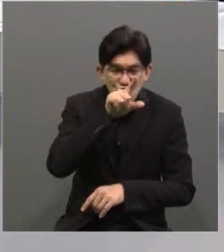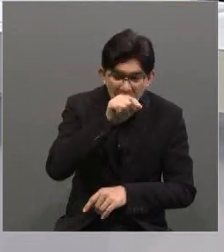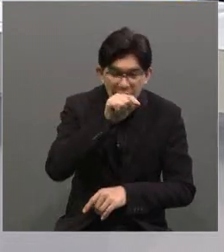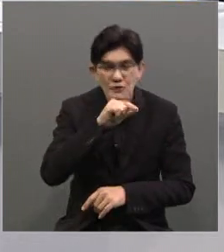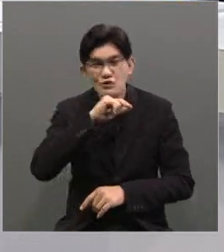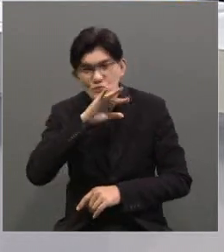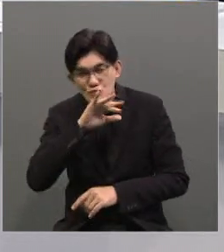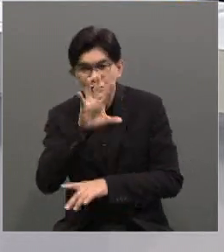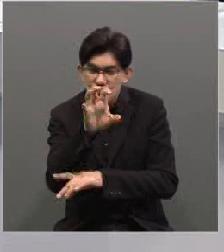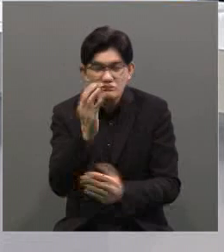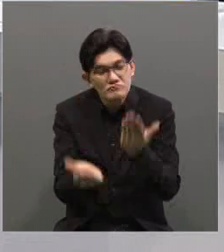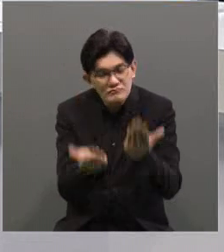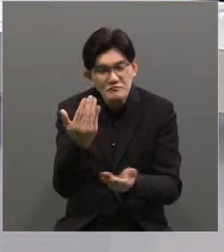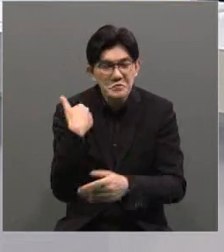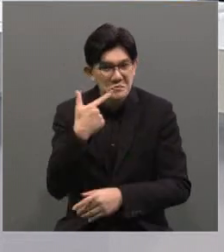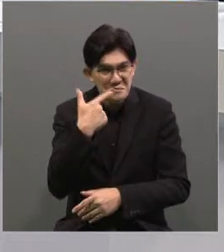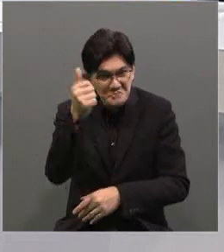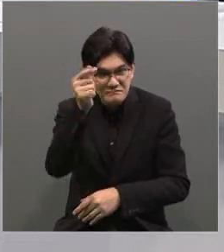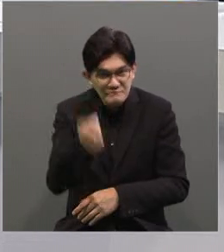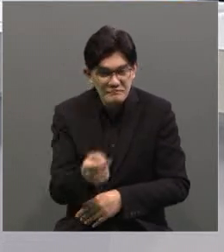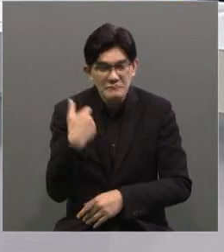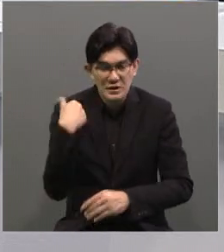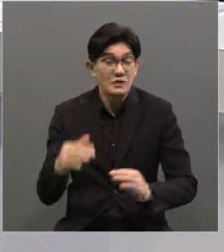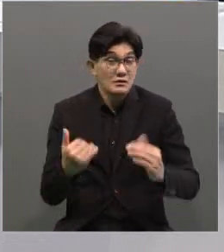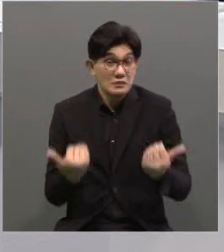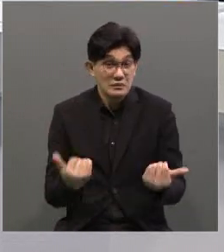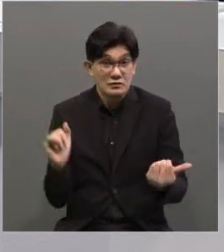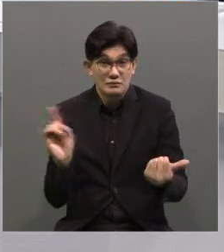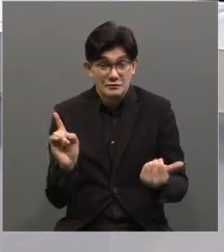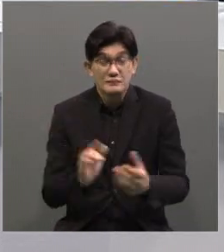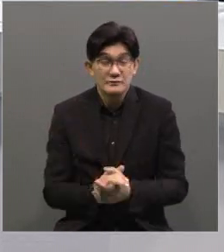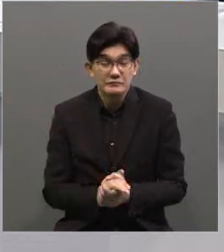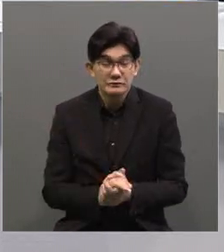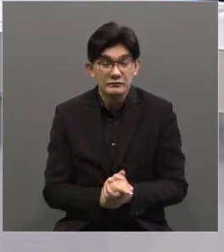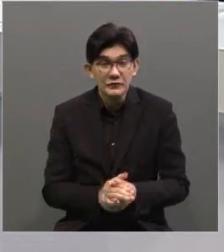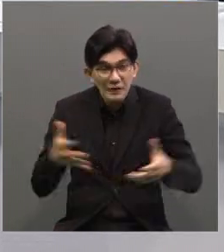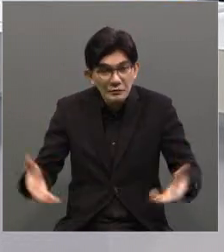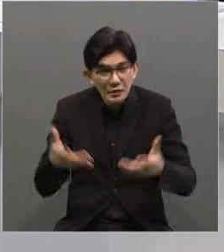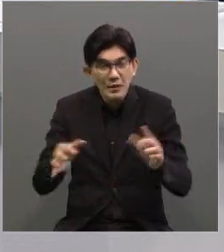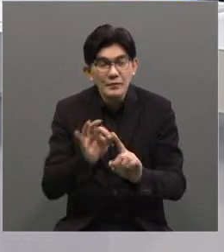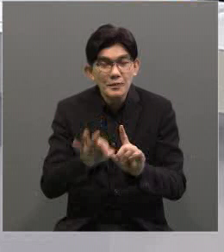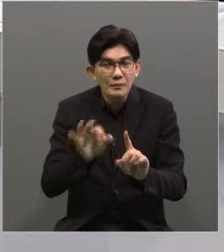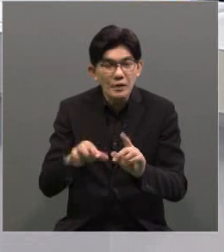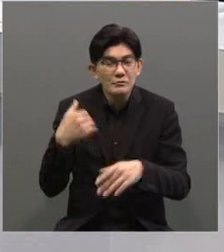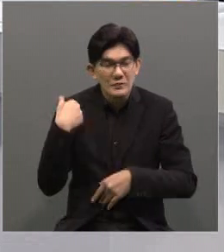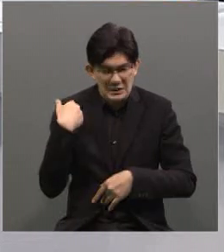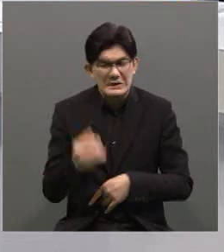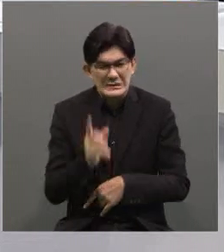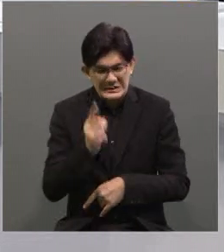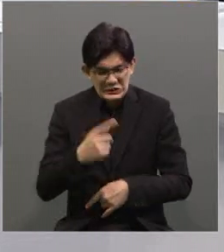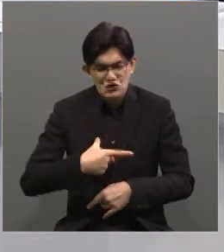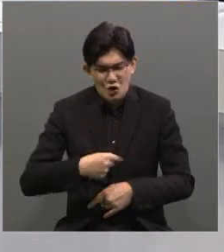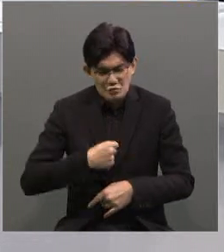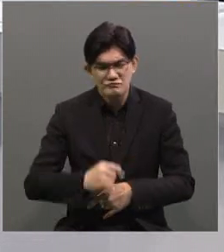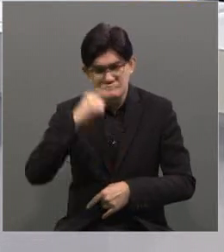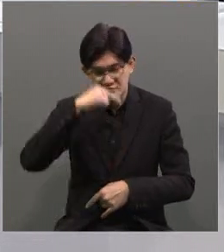ากุ้งสั่งสลับกันไปเพราะอร่อยจริงๆนะคะซึ่งแน่นอนปฏิเสธไม่ได้ค่ะว่าเมนูกะเพราเนี่ยเป็นเมนูยอดฮิตยอดนิยม